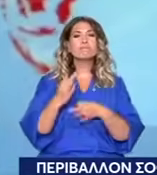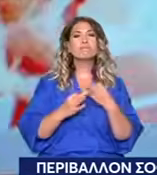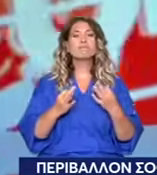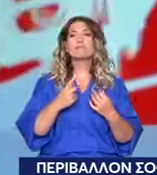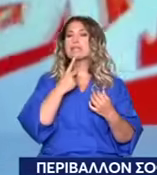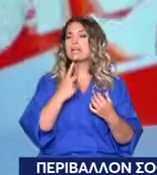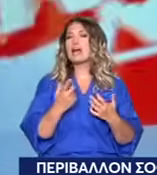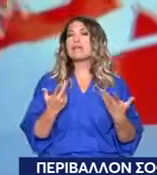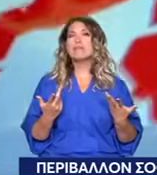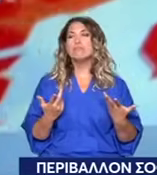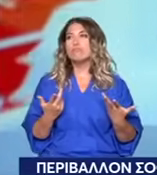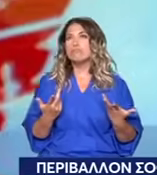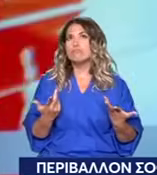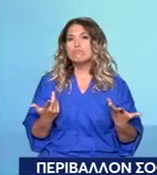ρεπορτάζ